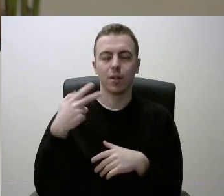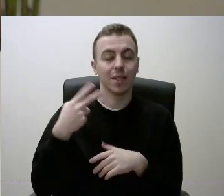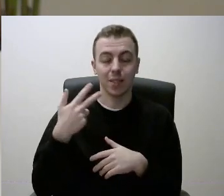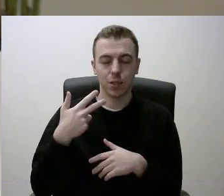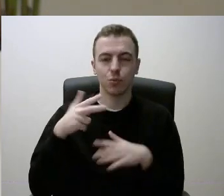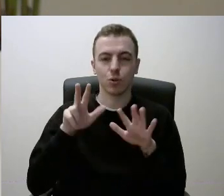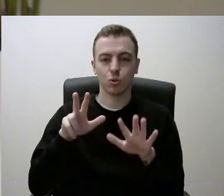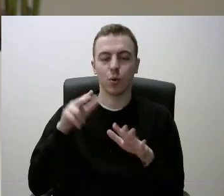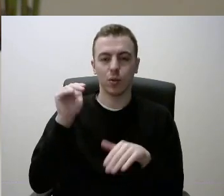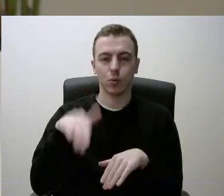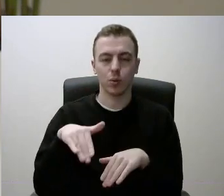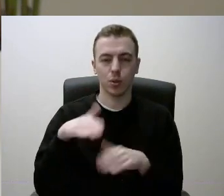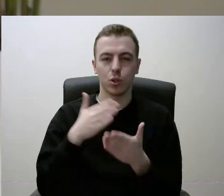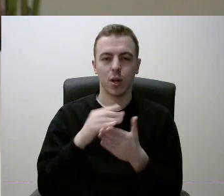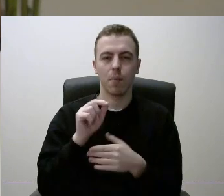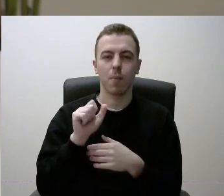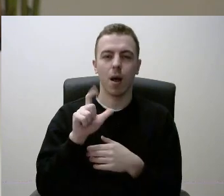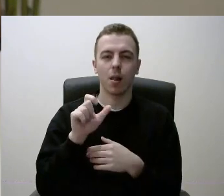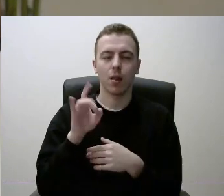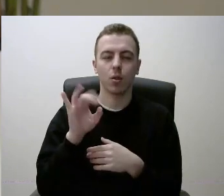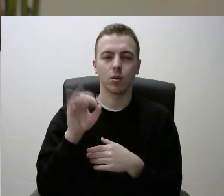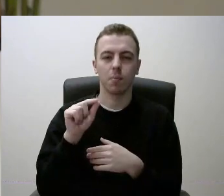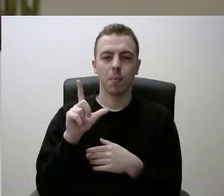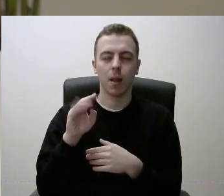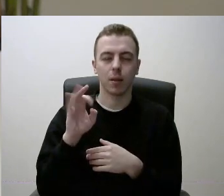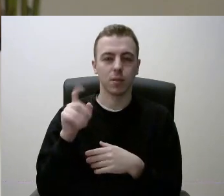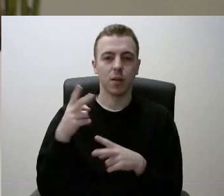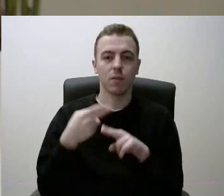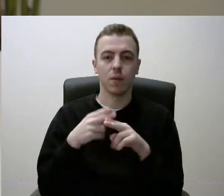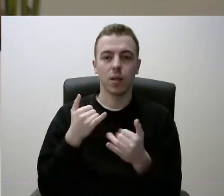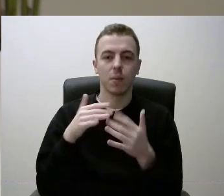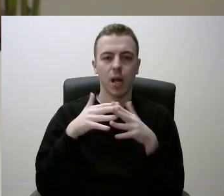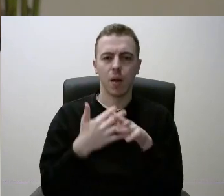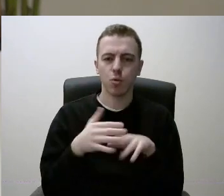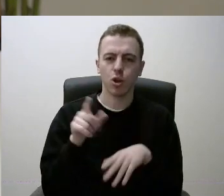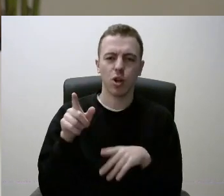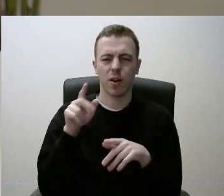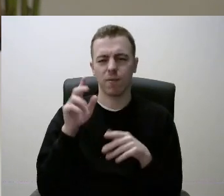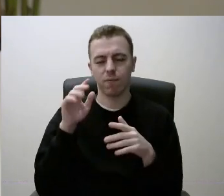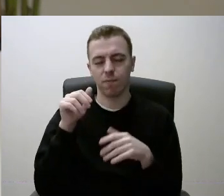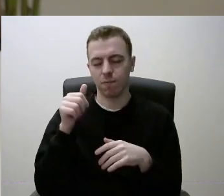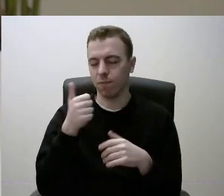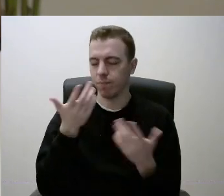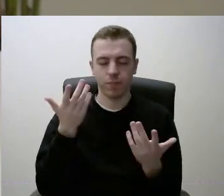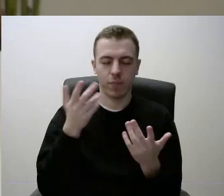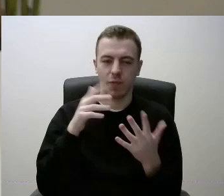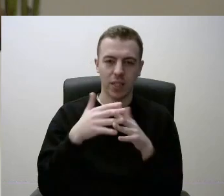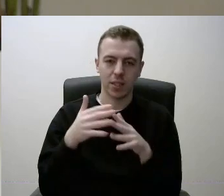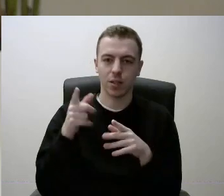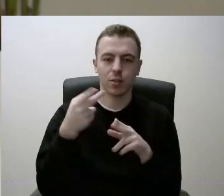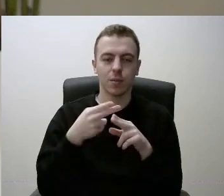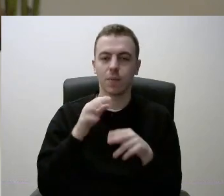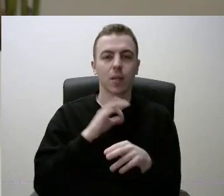gyvena už Palangos plento, jie netapo nei kaimiečiais, nei valstiečiais, jie yra tie patys klaipėdiečiai. Ir aišku, santykis su šiais žmonėmis